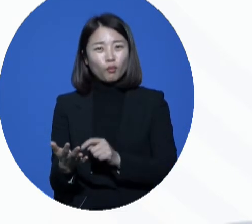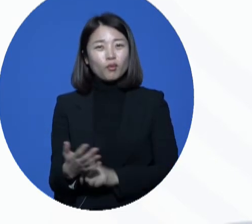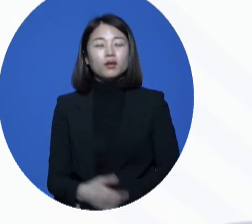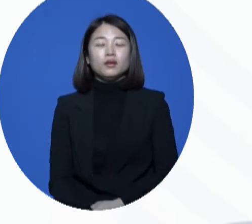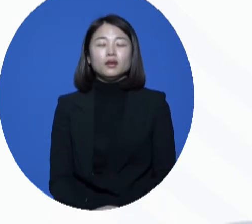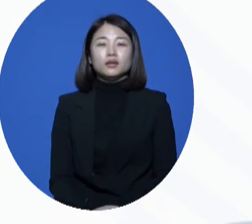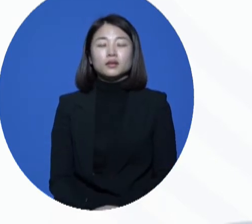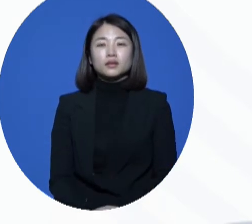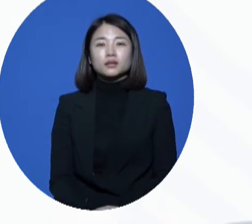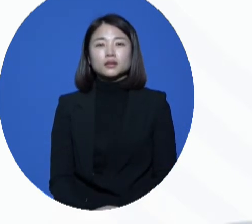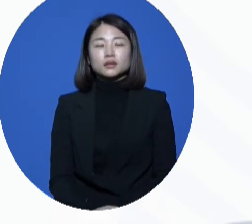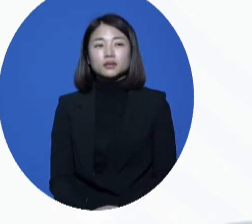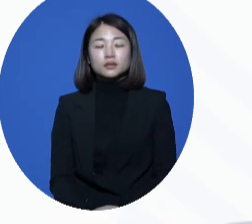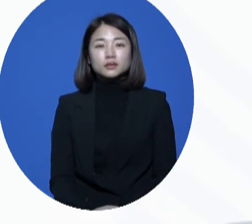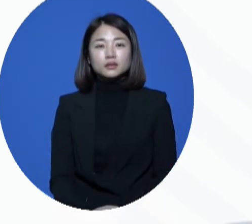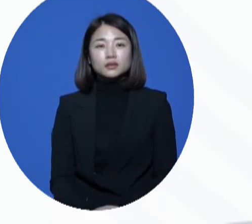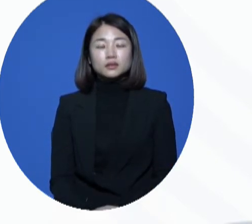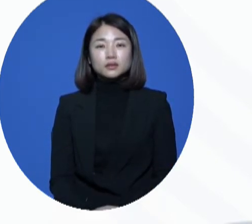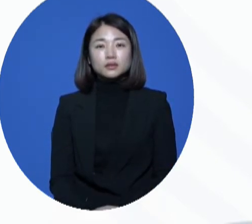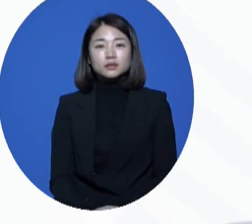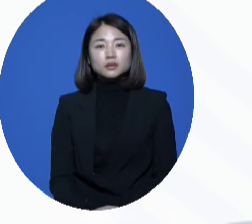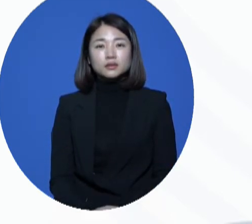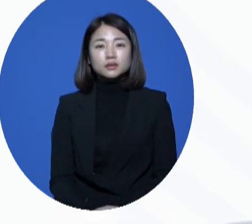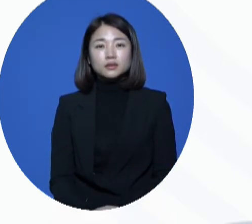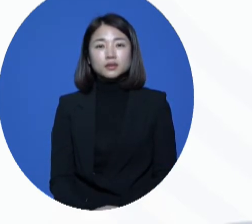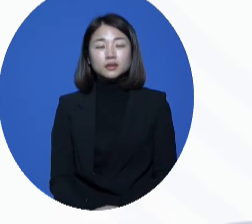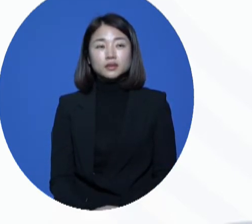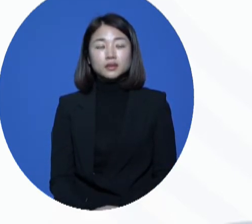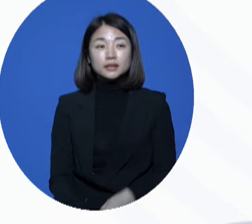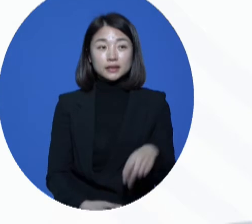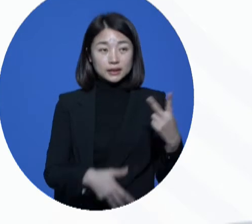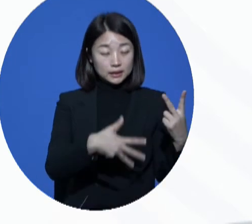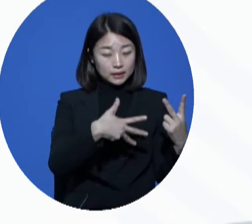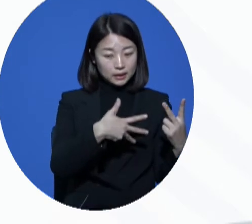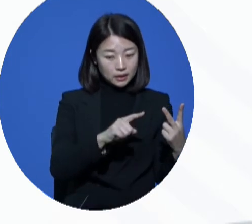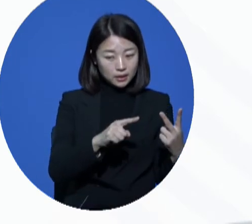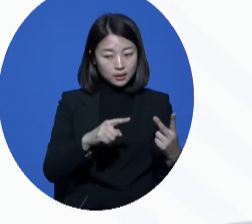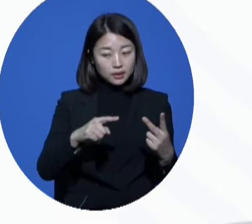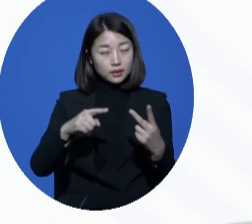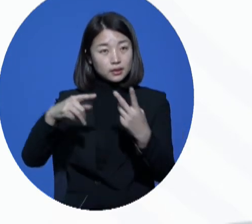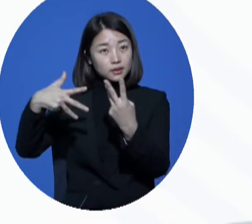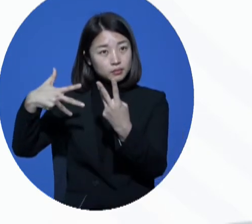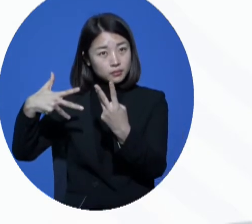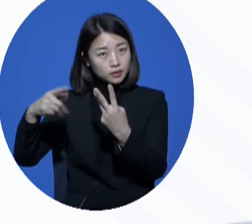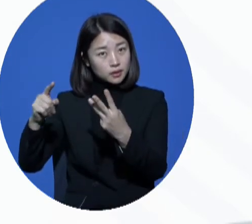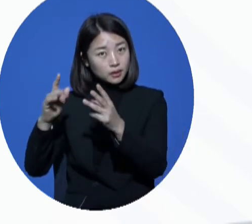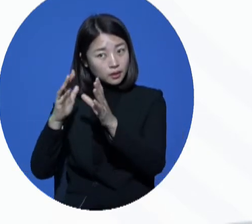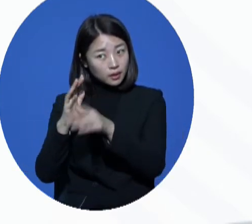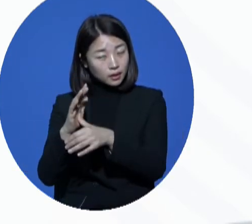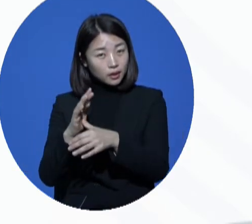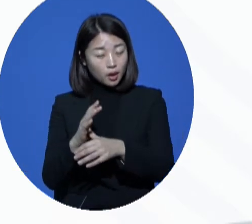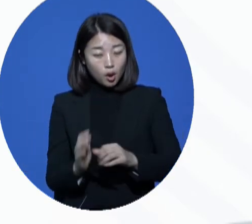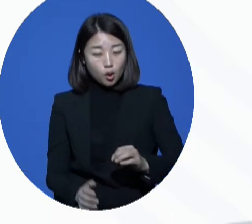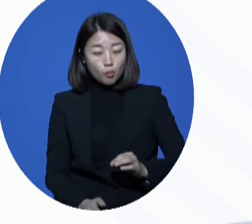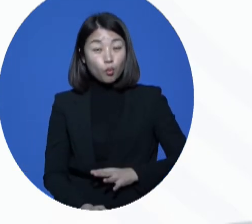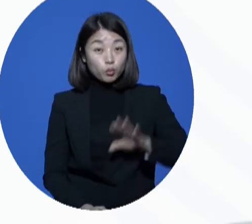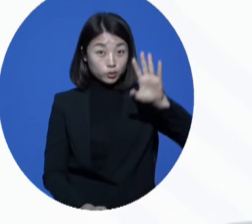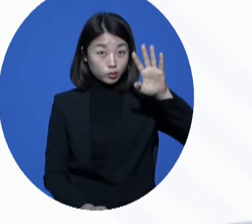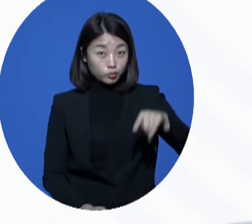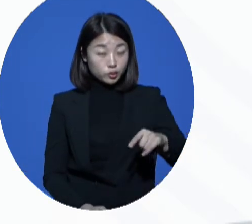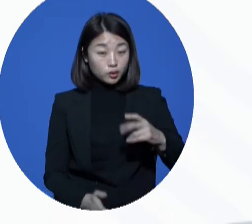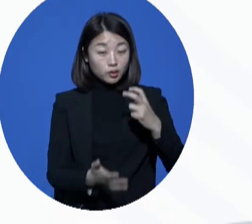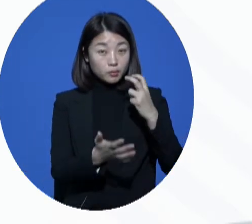보니까 굉장히 어려운 시간들을 좀 보냈었고요. 2, 3차 대유행 때는 매뉴얼은 보건복지부에서